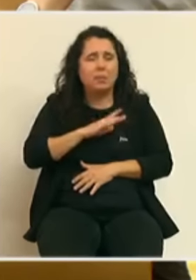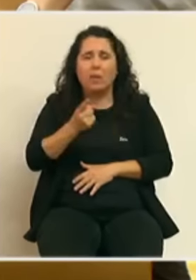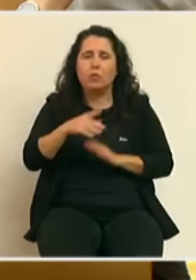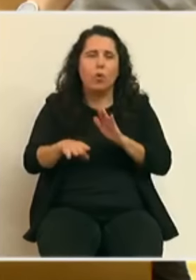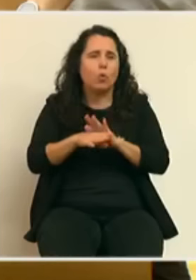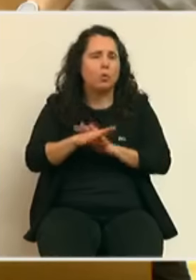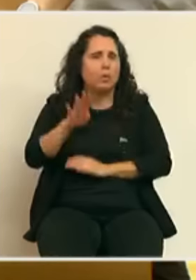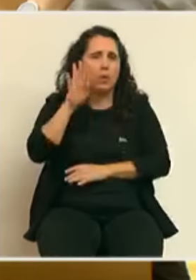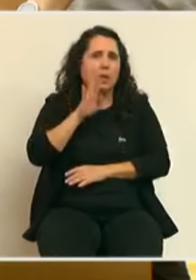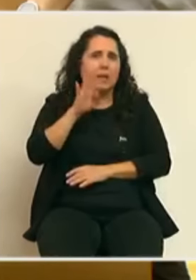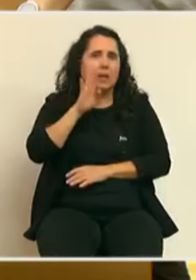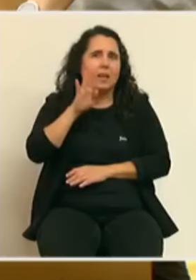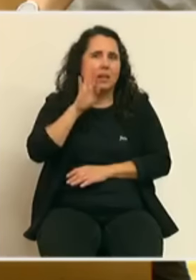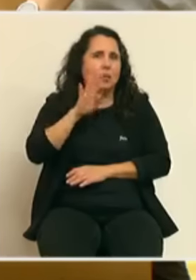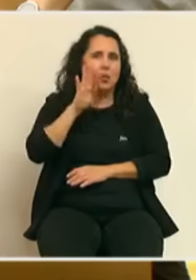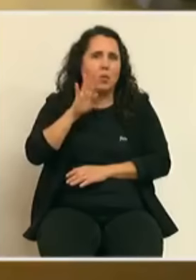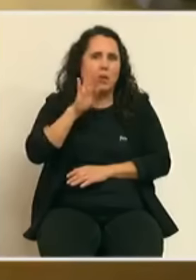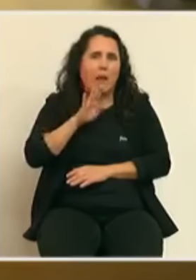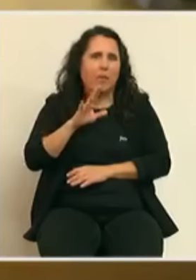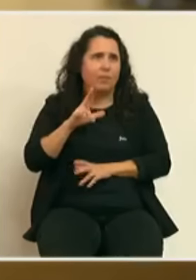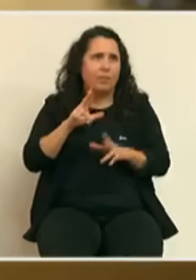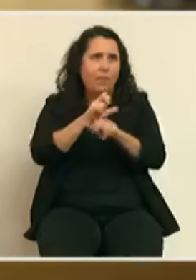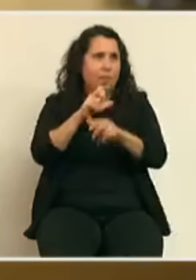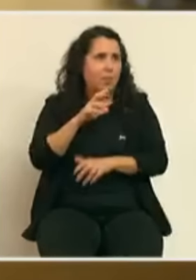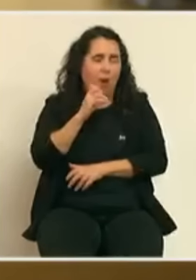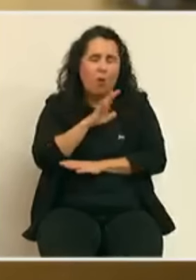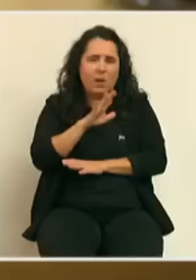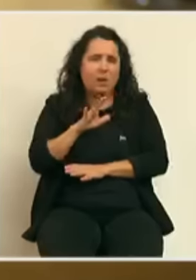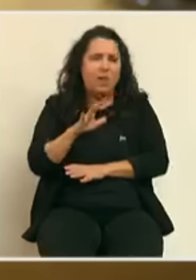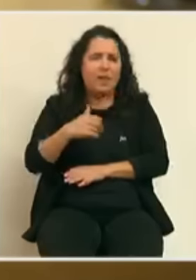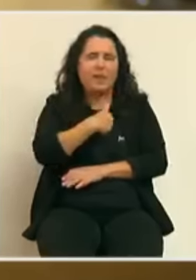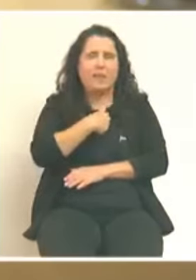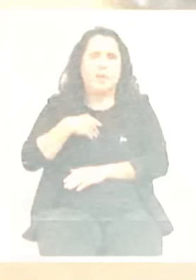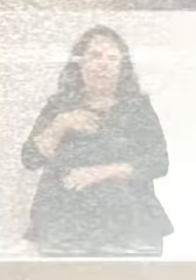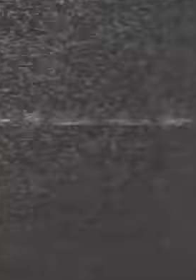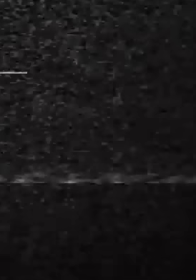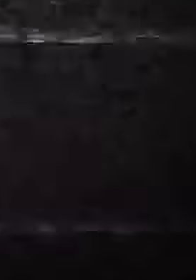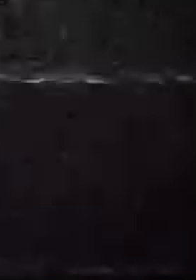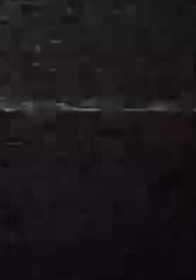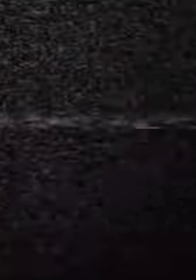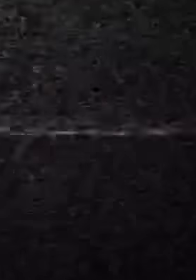embrutant obscenament el càrrec de president de la Generalitat.